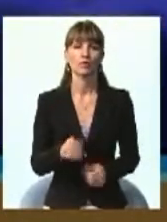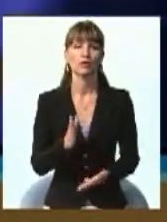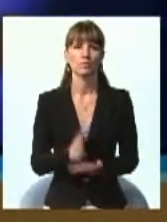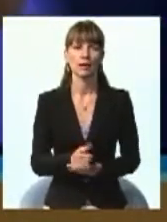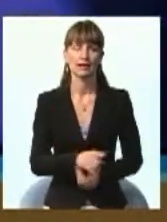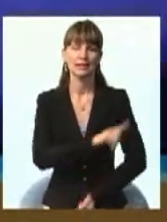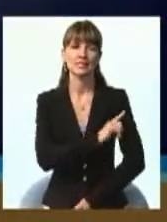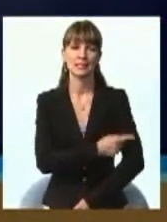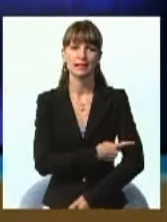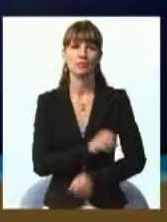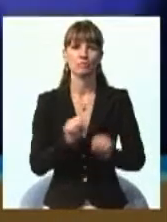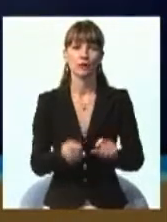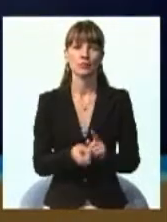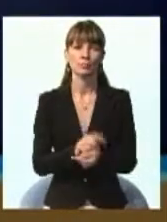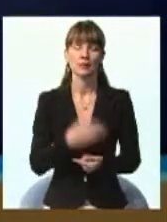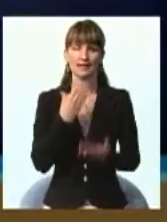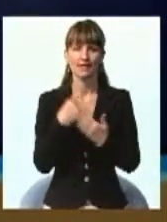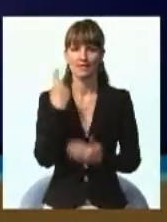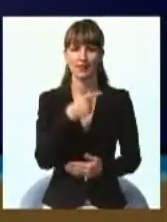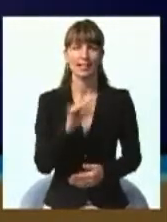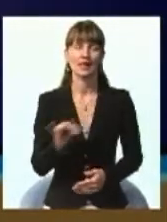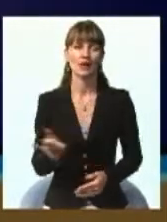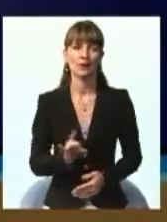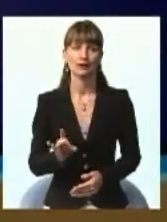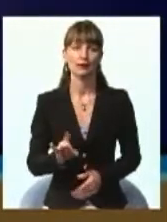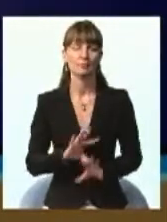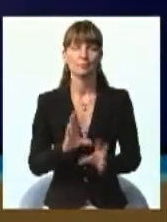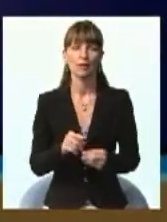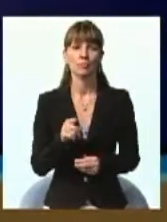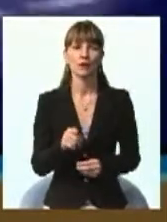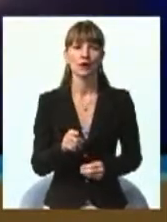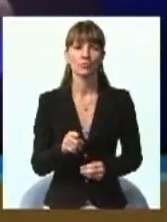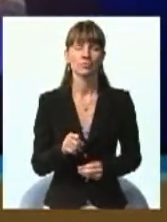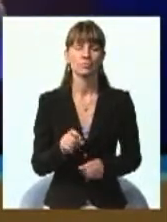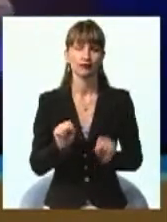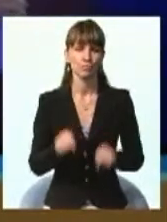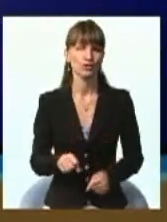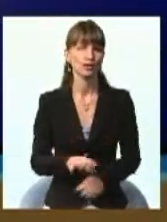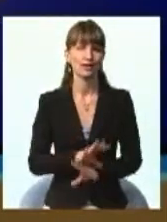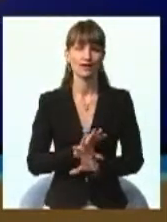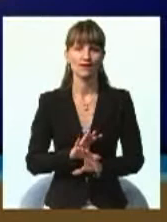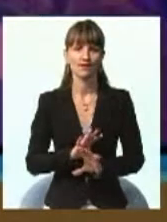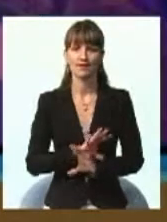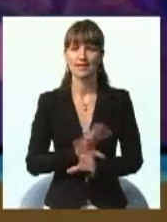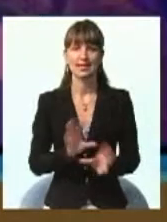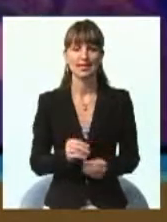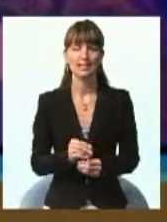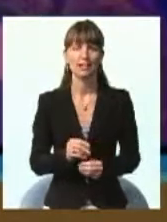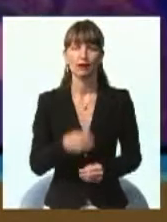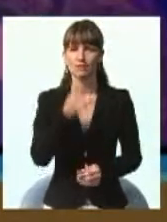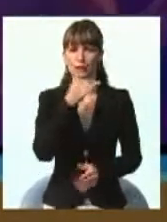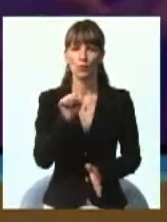феноменальну силу і може змінювати свій вигляд та розміри. Загалом він здатний майже на все, за винятком трьох речей –